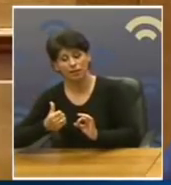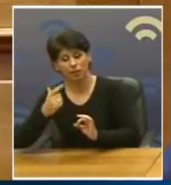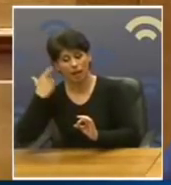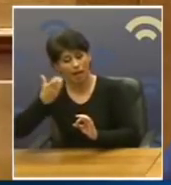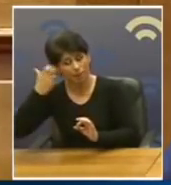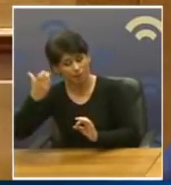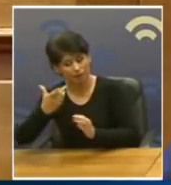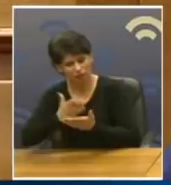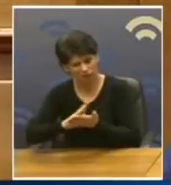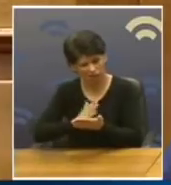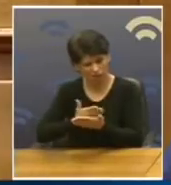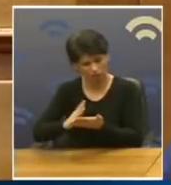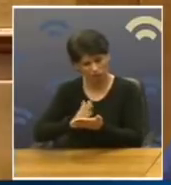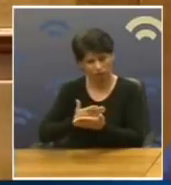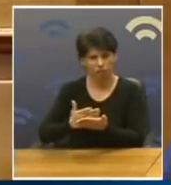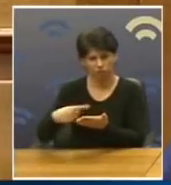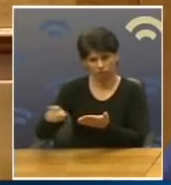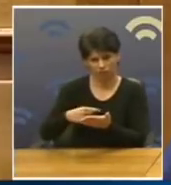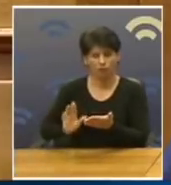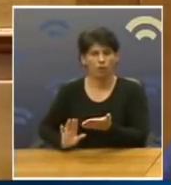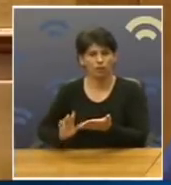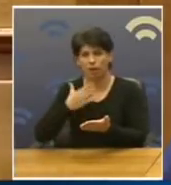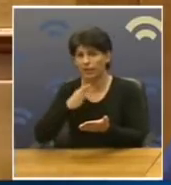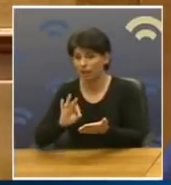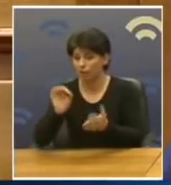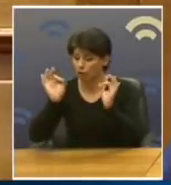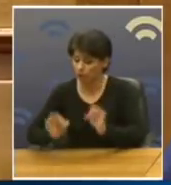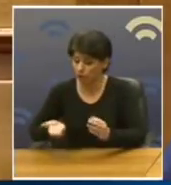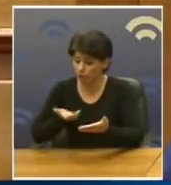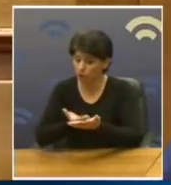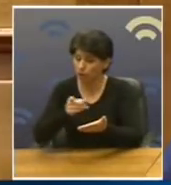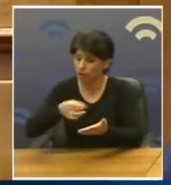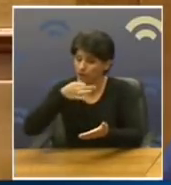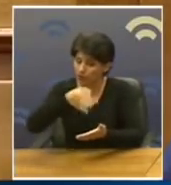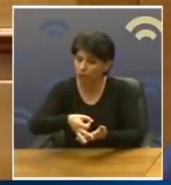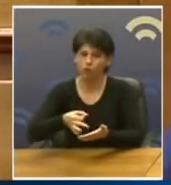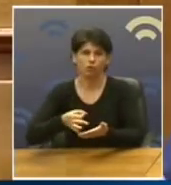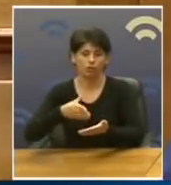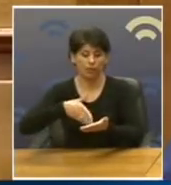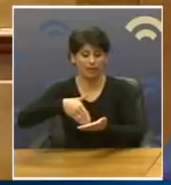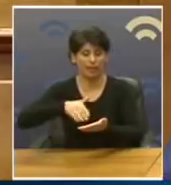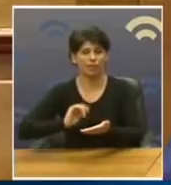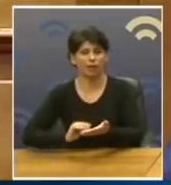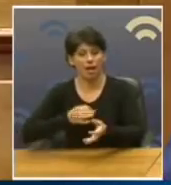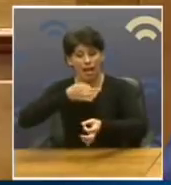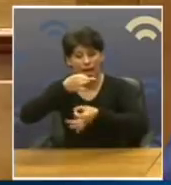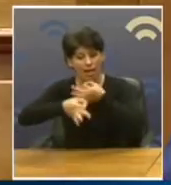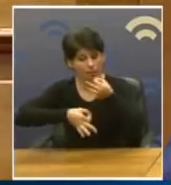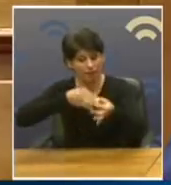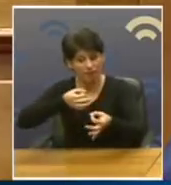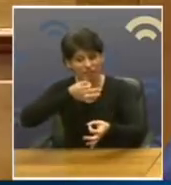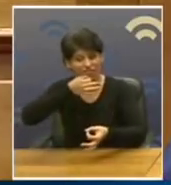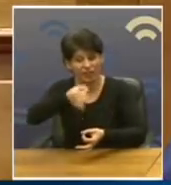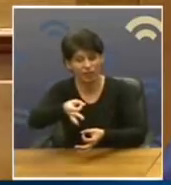Το γνωρίζετε. Και γι' αυτό ακριβώς προτείνουμε τη δήλωση αυτή. Ερμηνευτική δήλωση